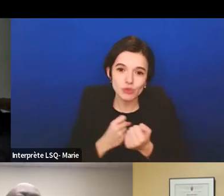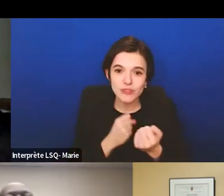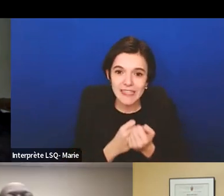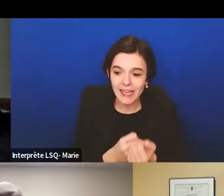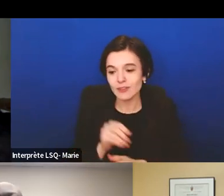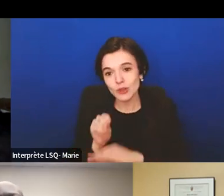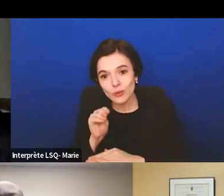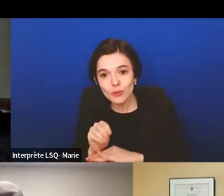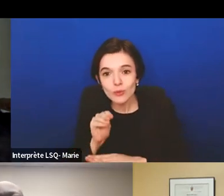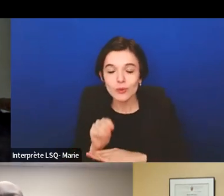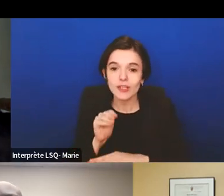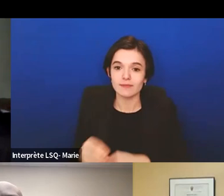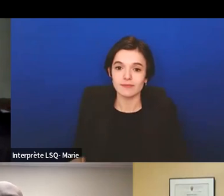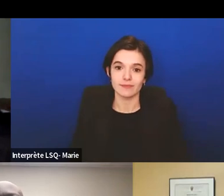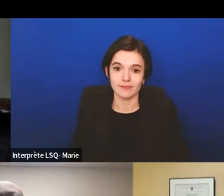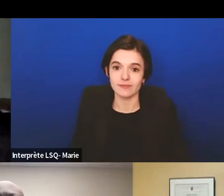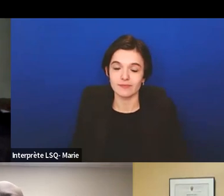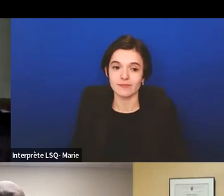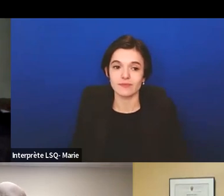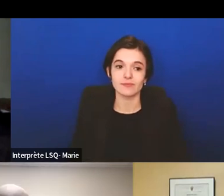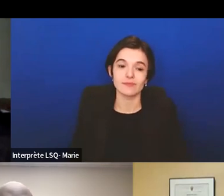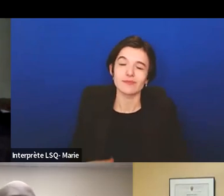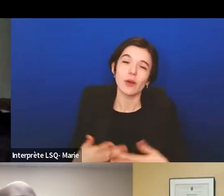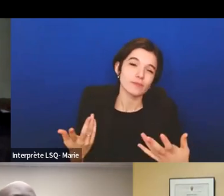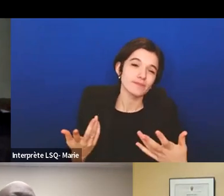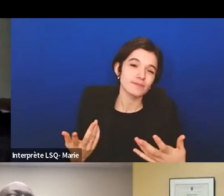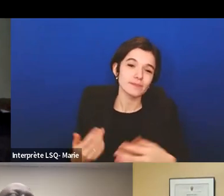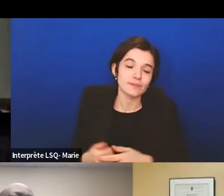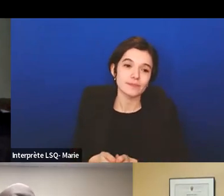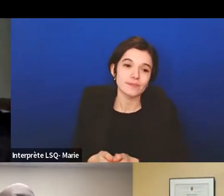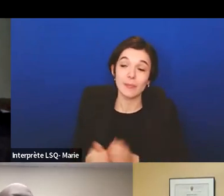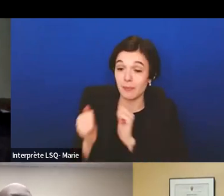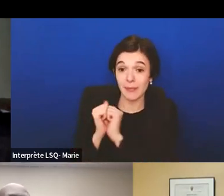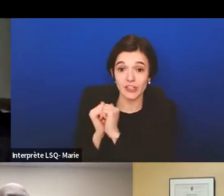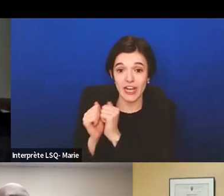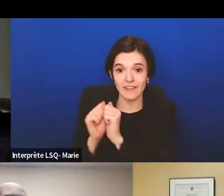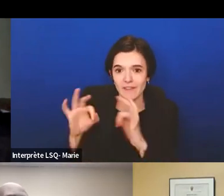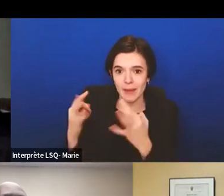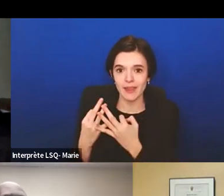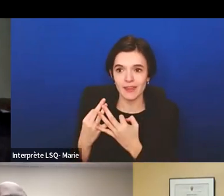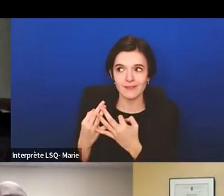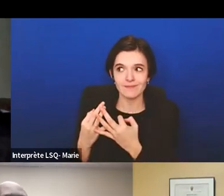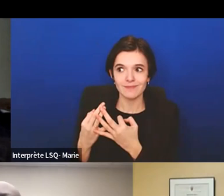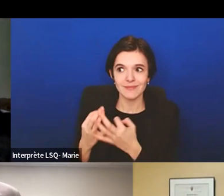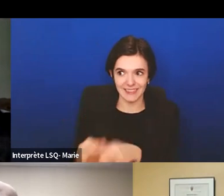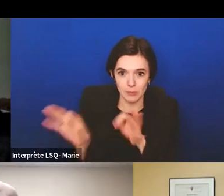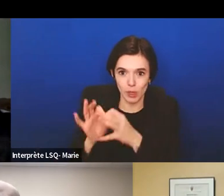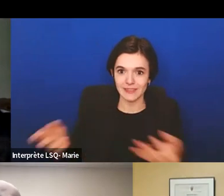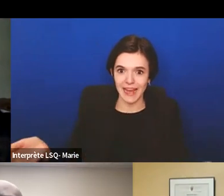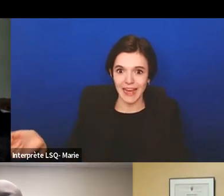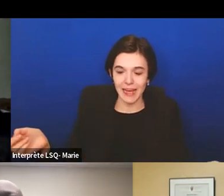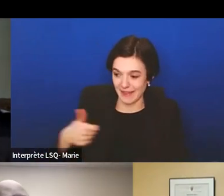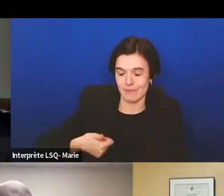nourrissant leurs personnes âgées en même temps. Donc, le partenariat avec la famille, ben, pas que c'est important, c'est